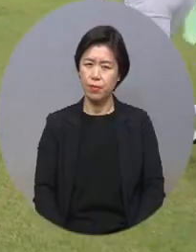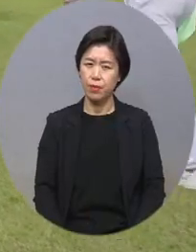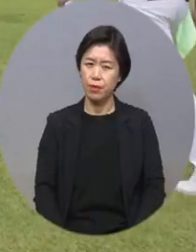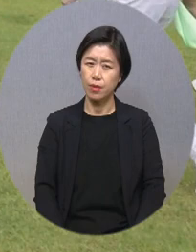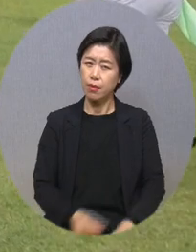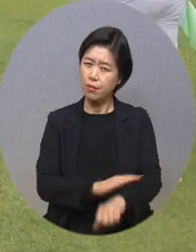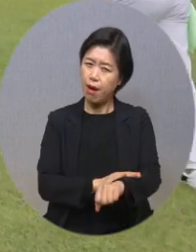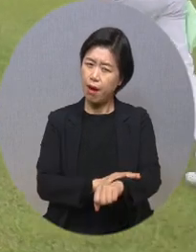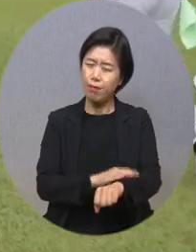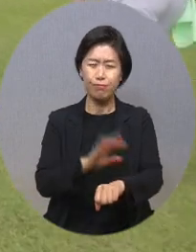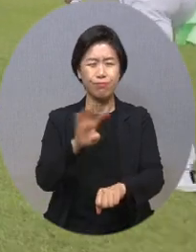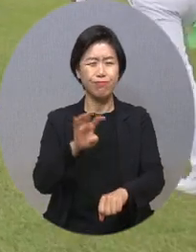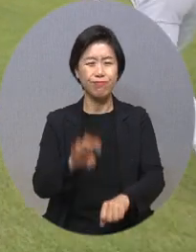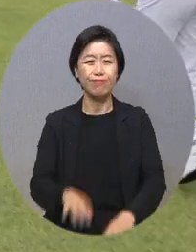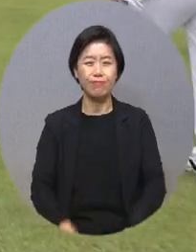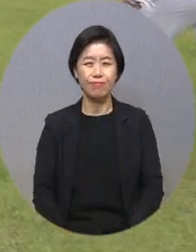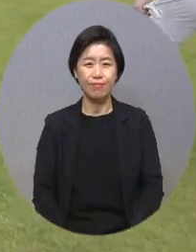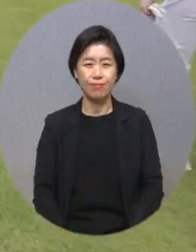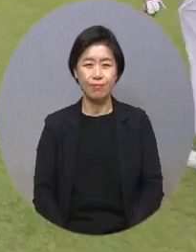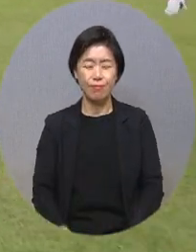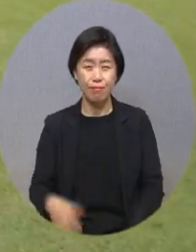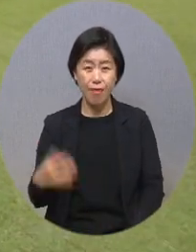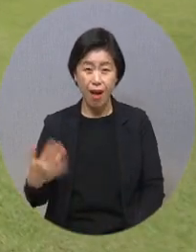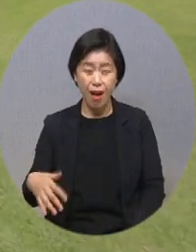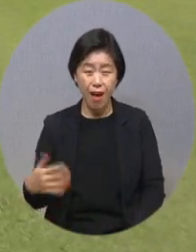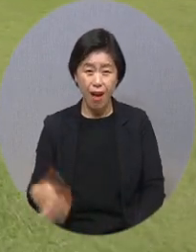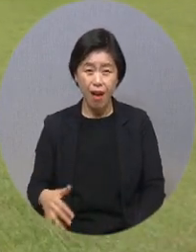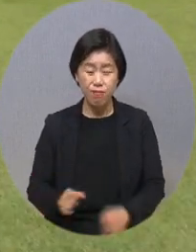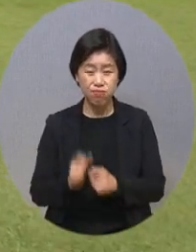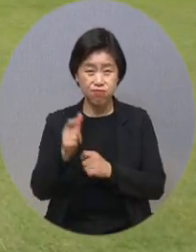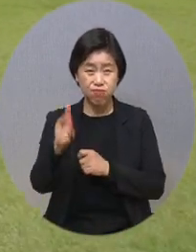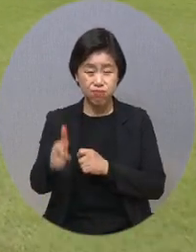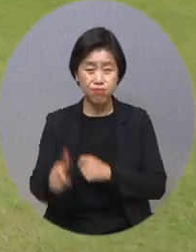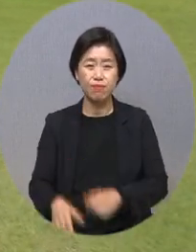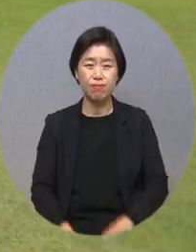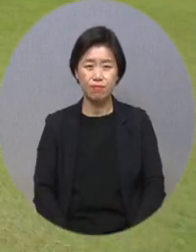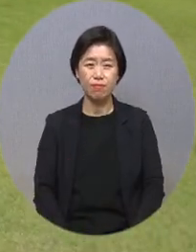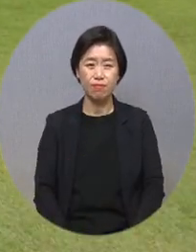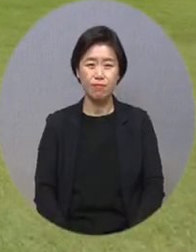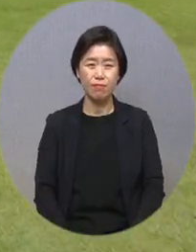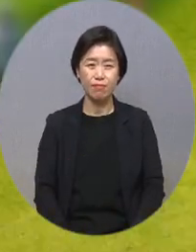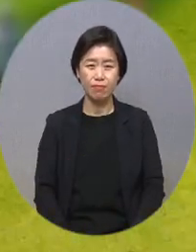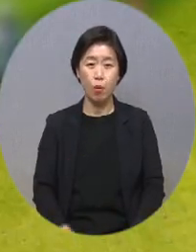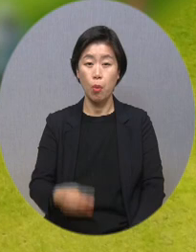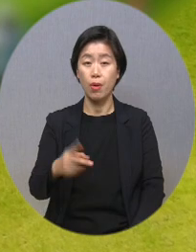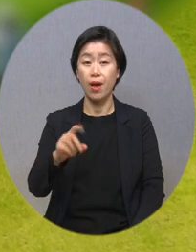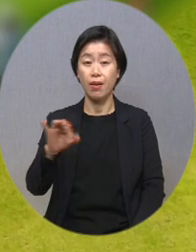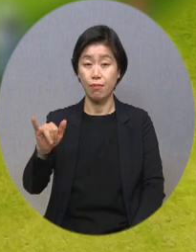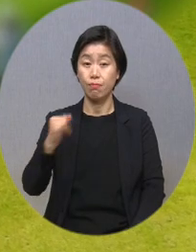아이고. 이걸 이렇게 크게 쳤어요. 아, 괜찮아요. 이 정도 라이면.